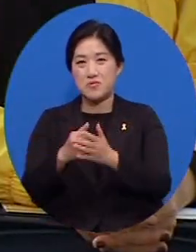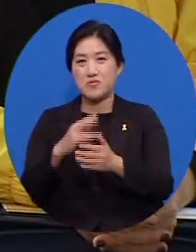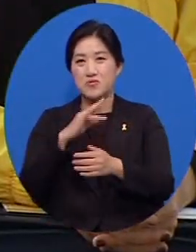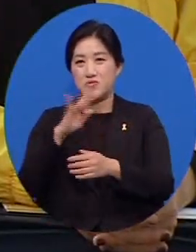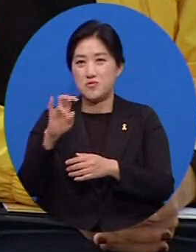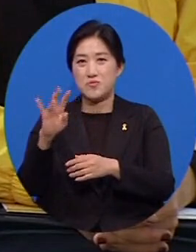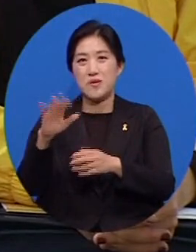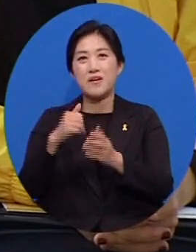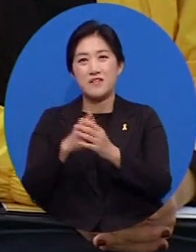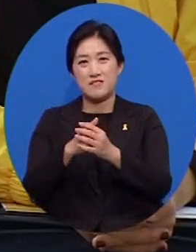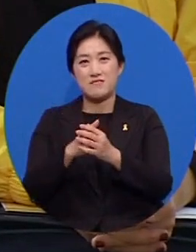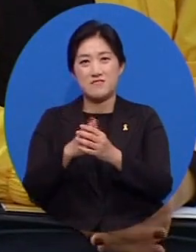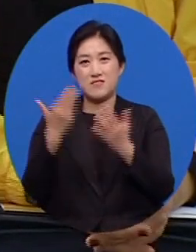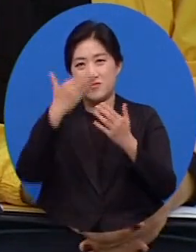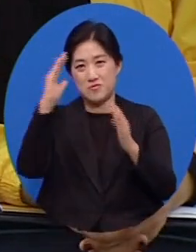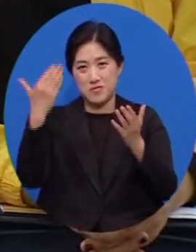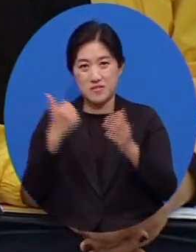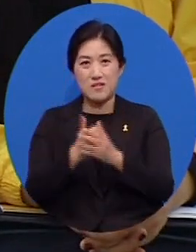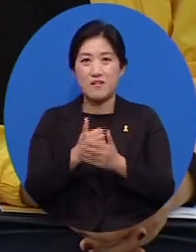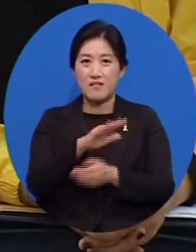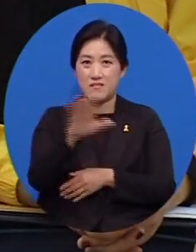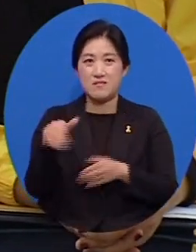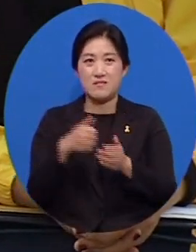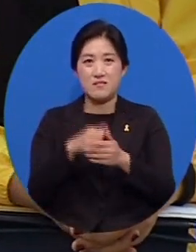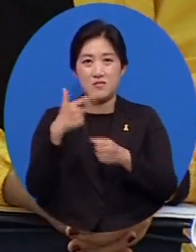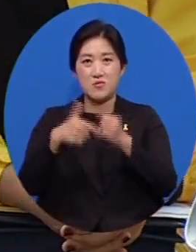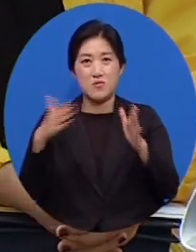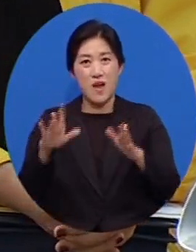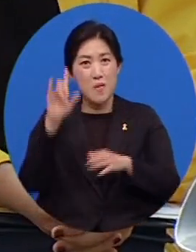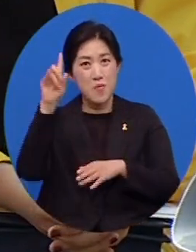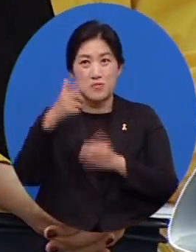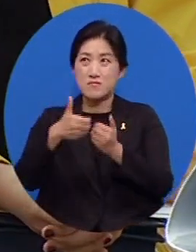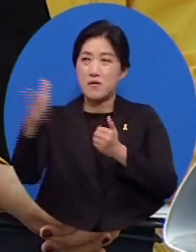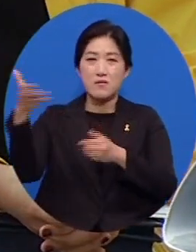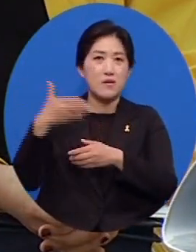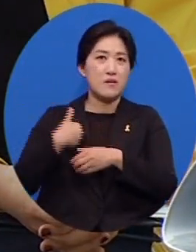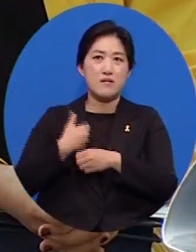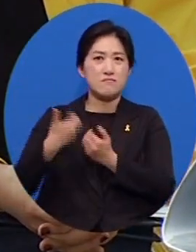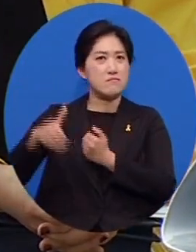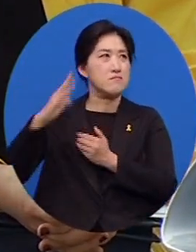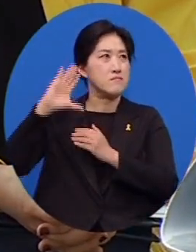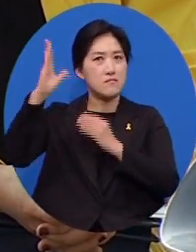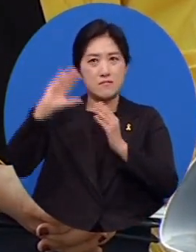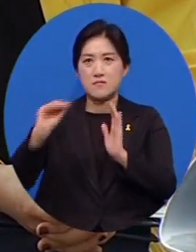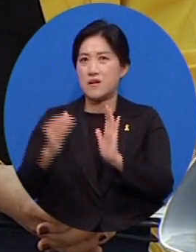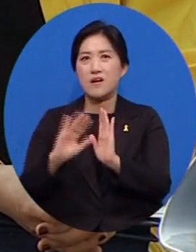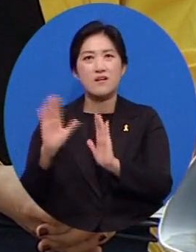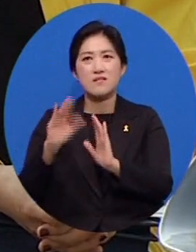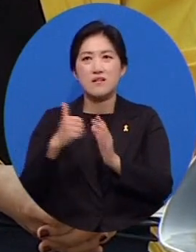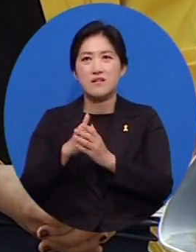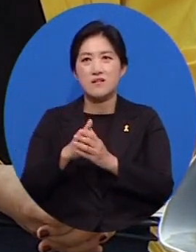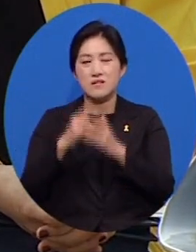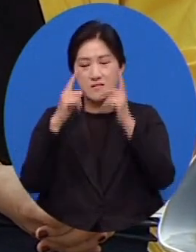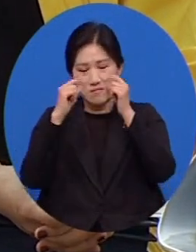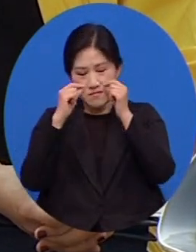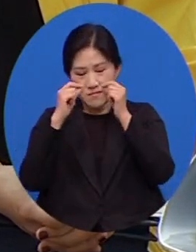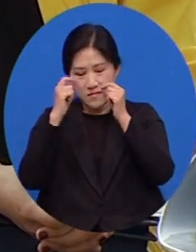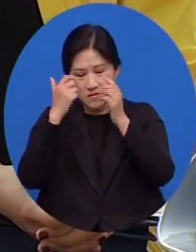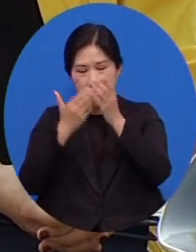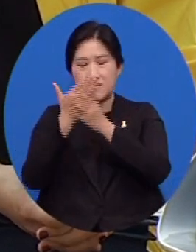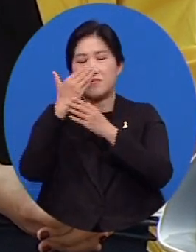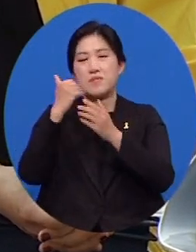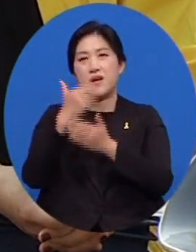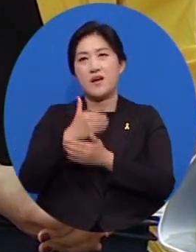6년 동안 우리는 한순간도 아이들을 떠나보낸 적이 없습니다. 비록 눈을 감아야 볼 수 있는 아이